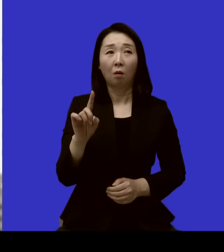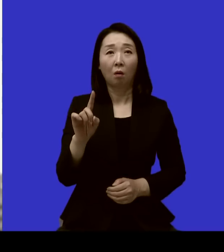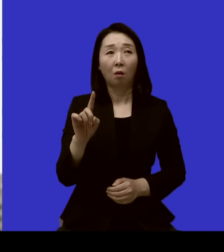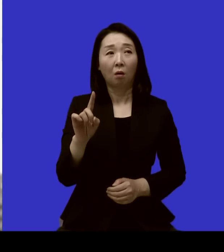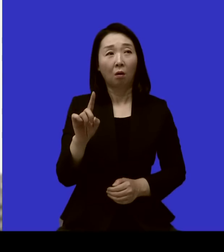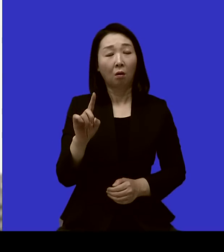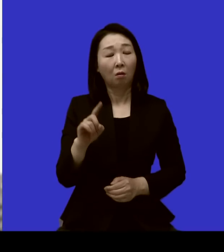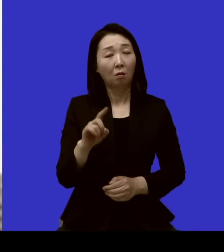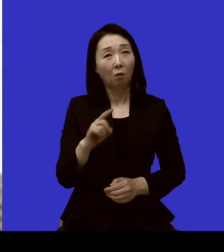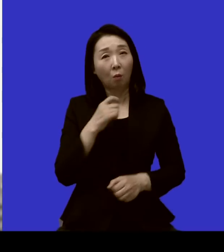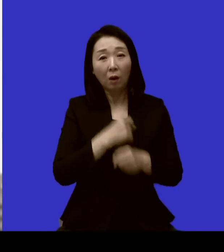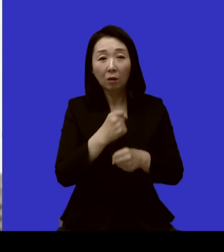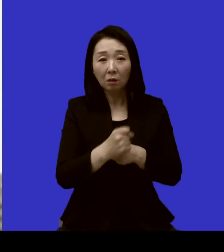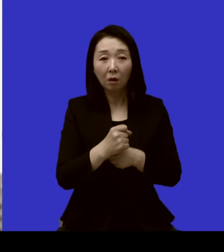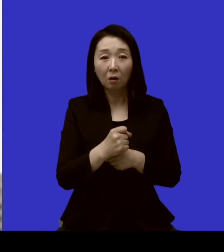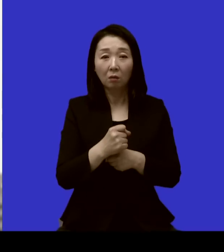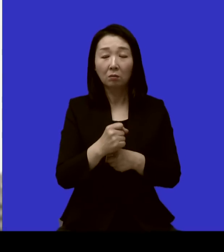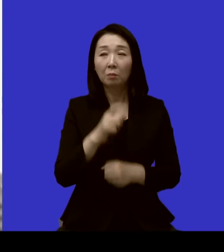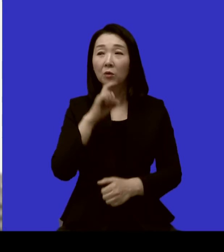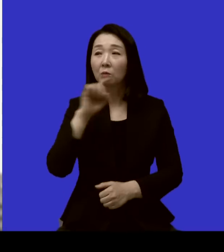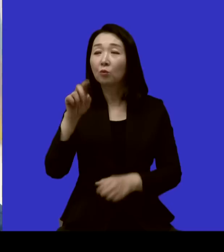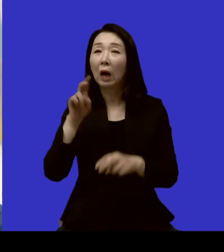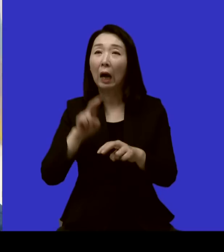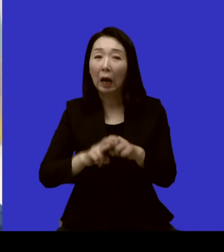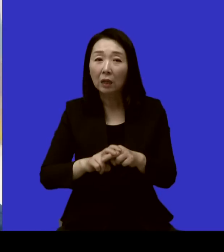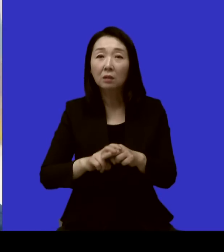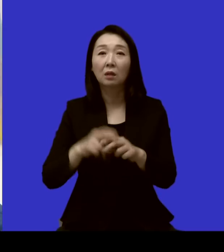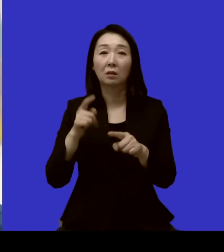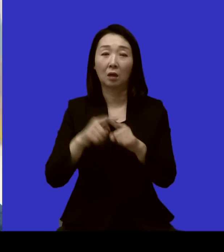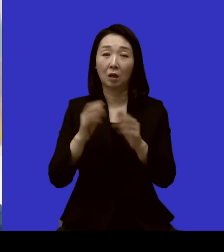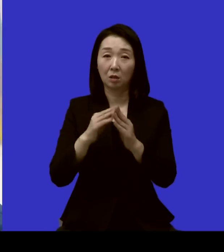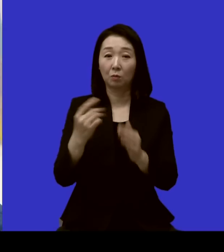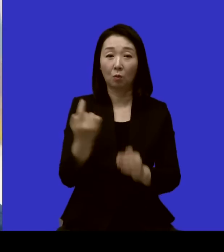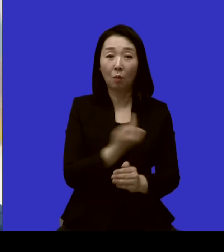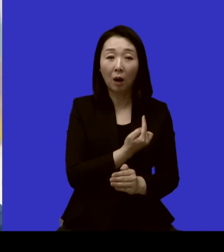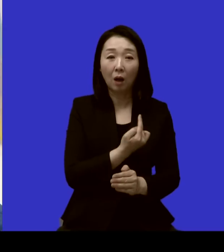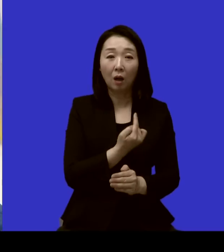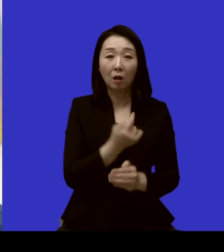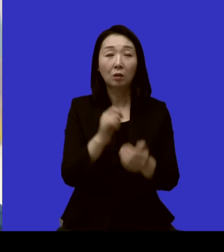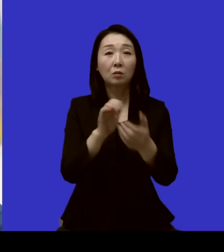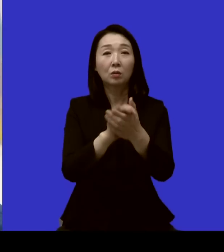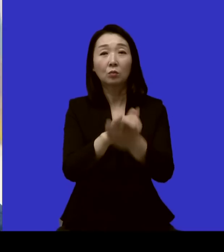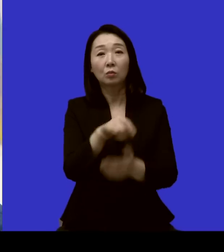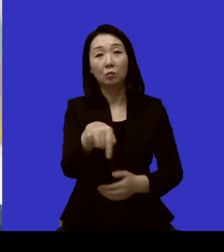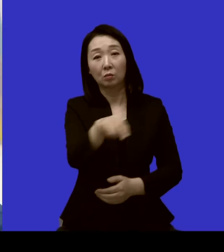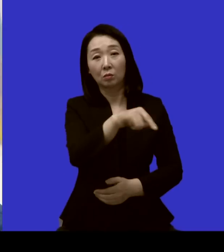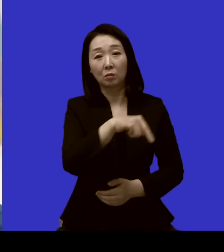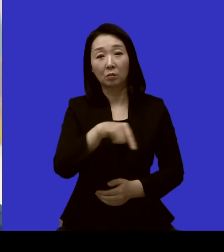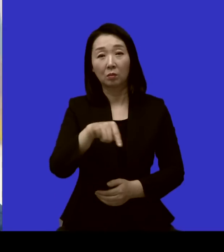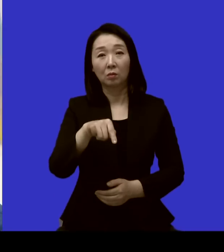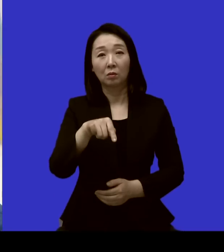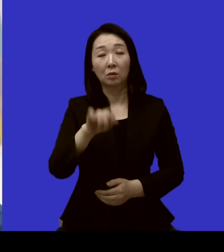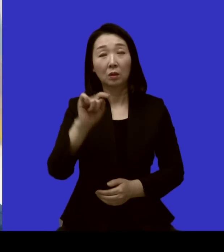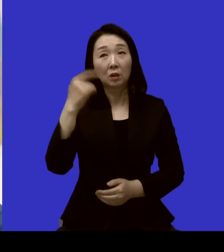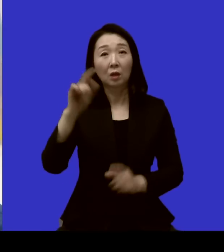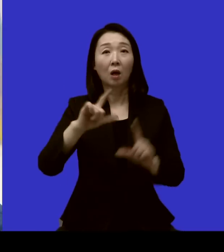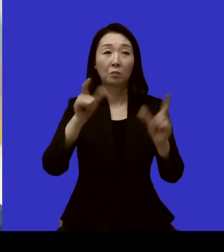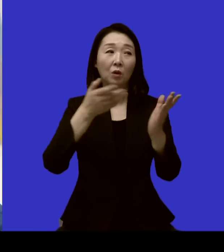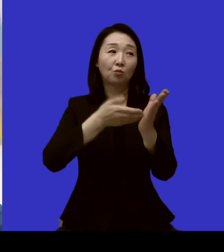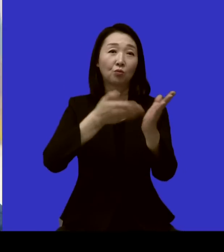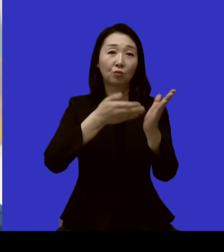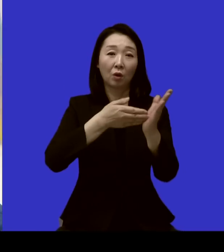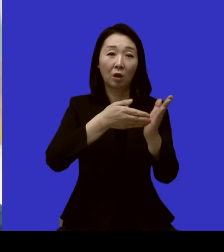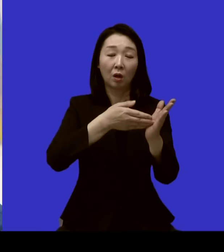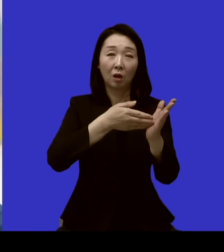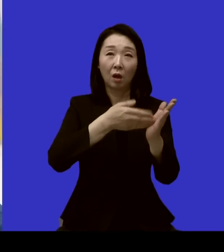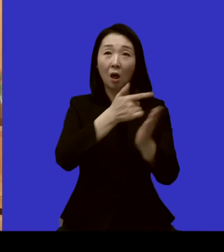들어서 네. 공원에 10분 정도 앉아 있다가 그냥 집으로 돌아왔고 그 아이들은 그리고 그 다음 날 이제 뉴스에 예.